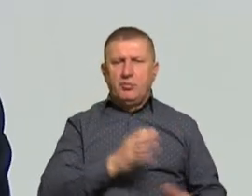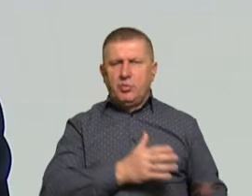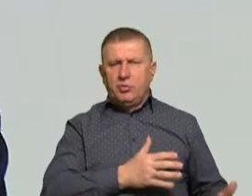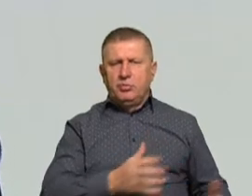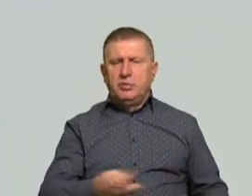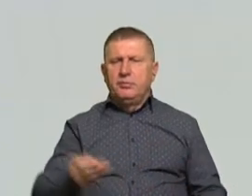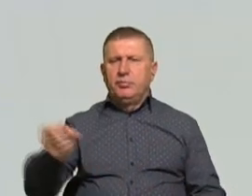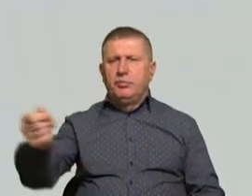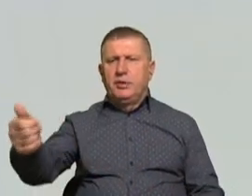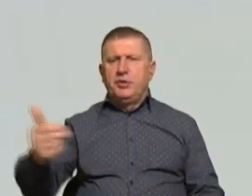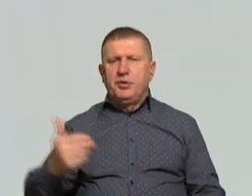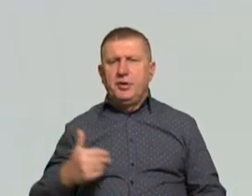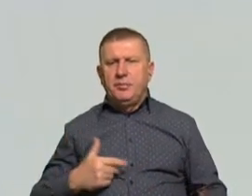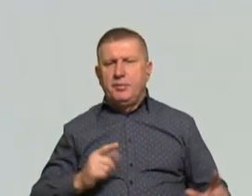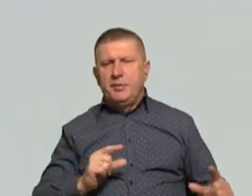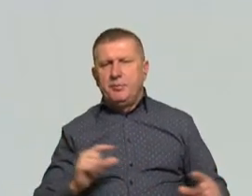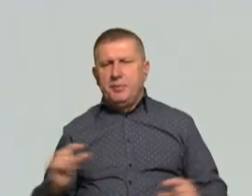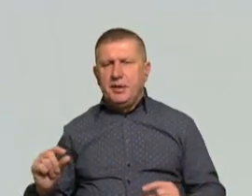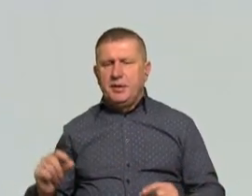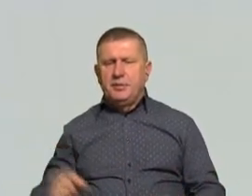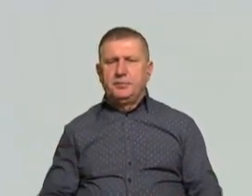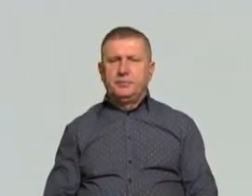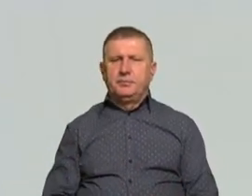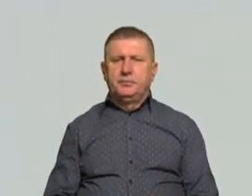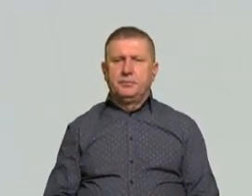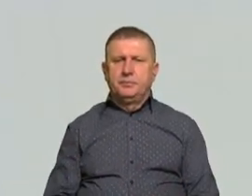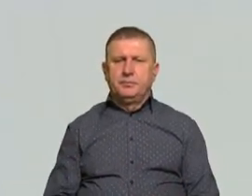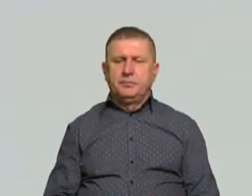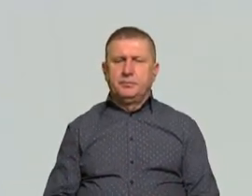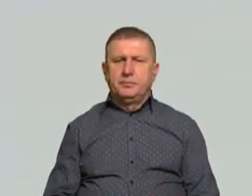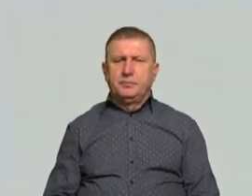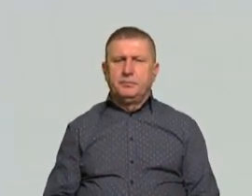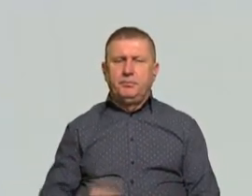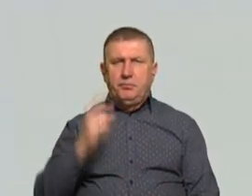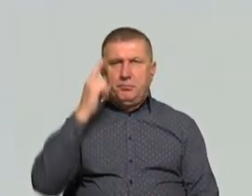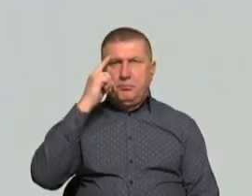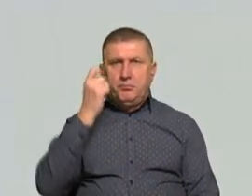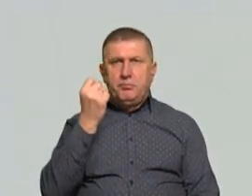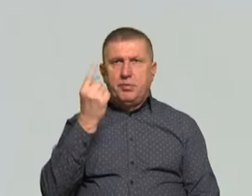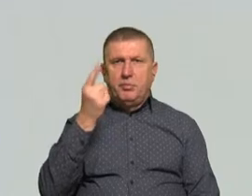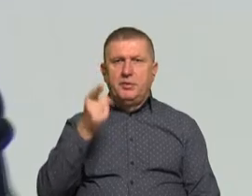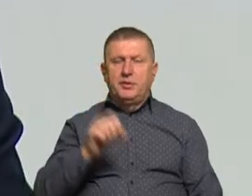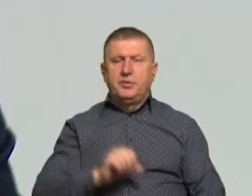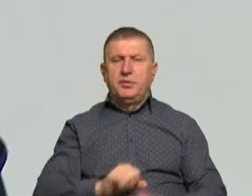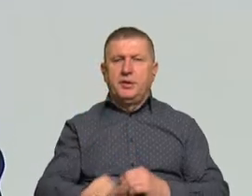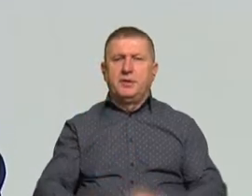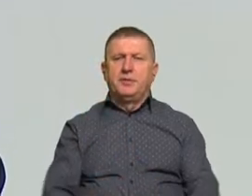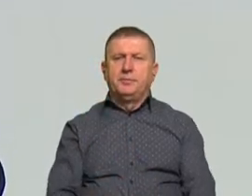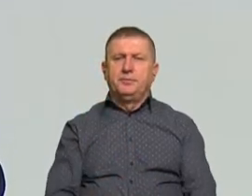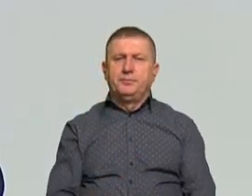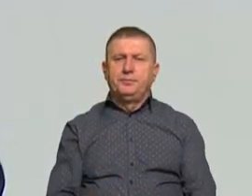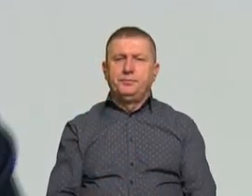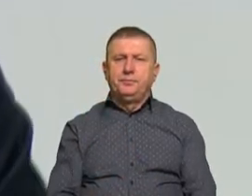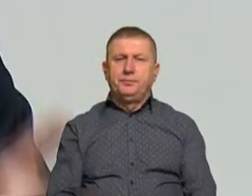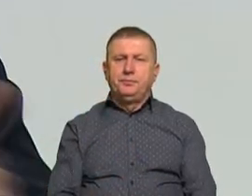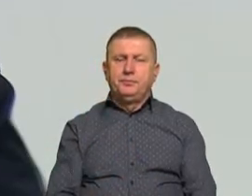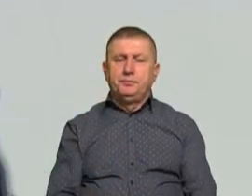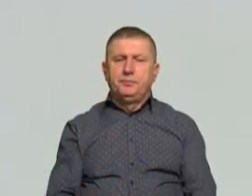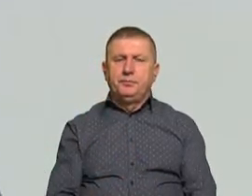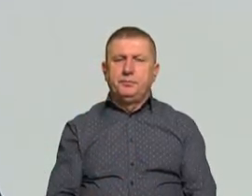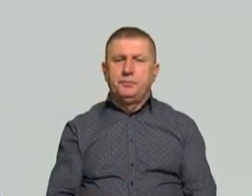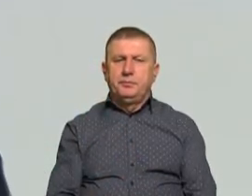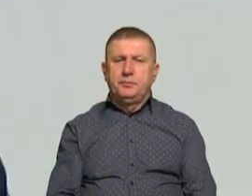o wiele mniej. Także to jest nasz pierwszy taki konkretny pomysł, który byśmy chcieli zrealizować. Co